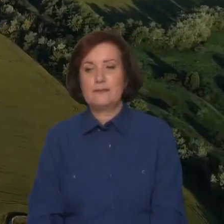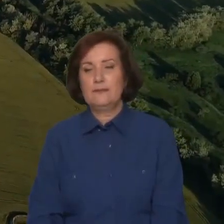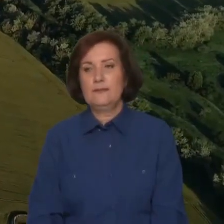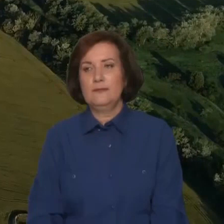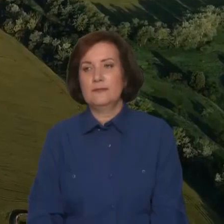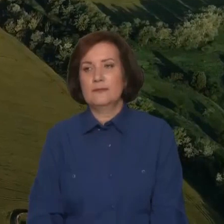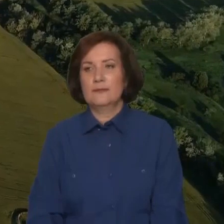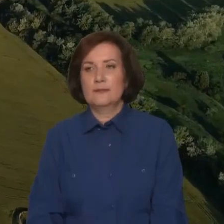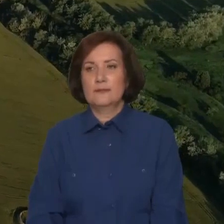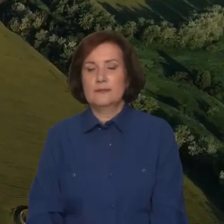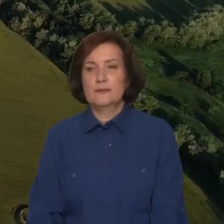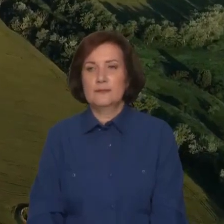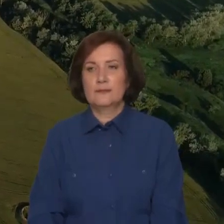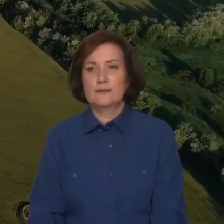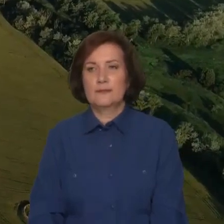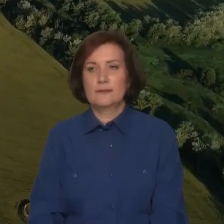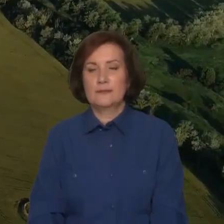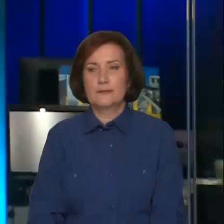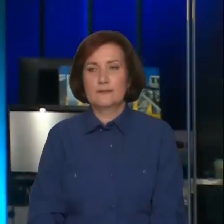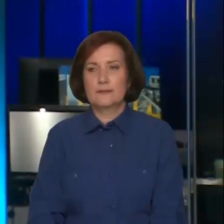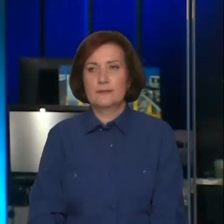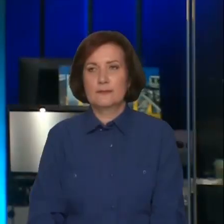на Суспільному.